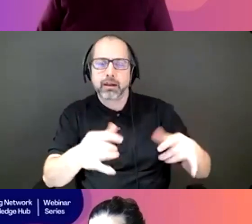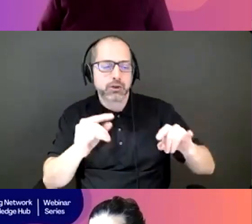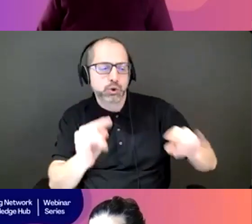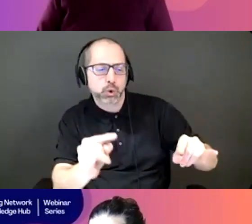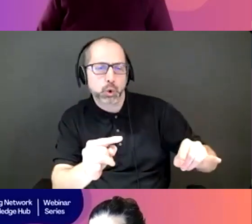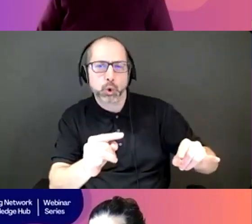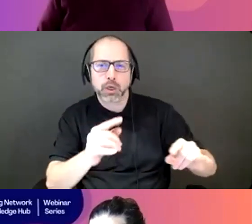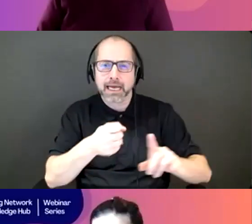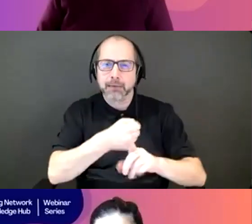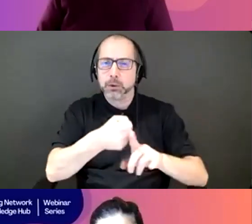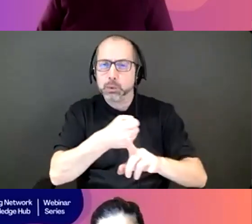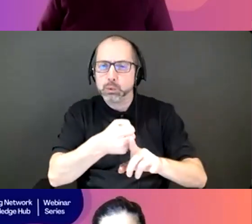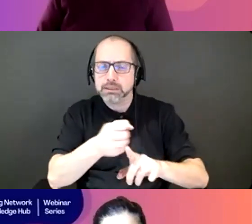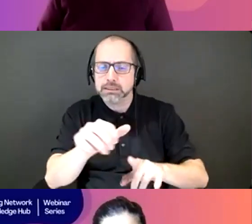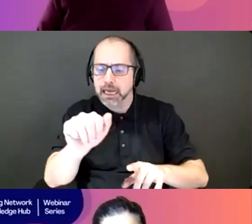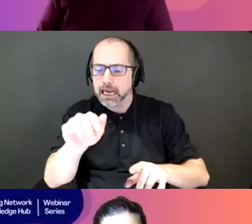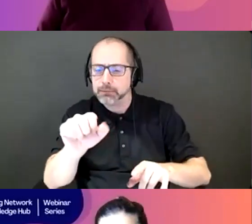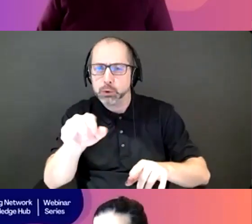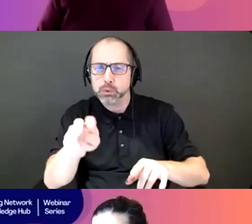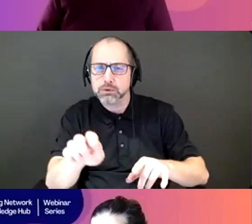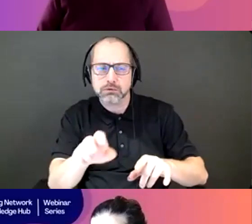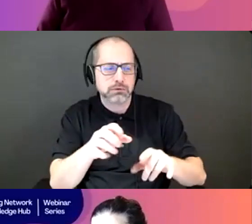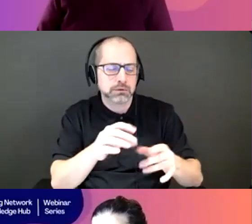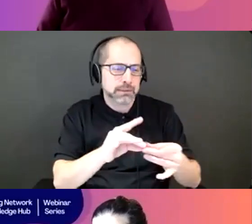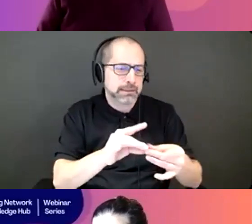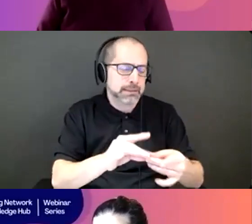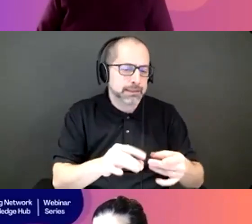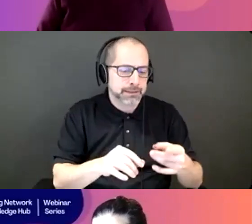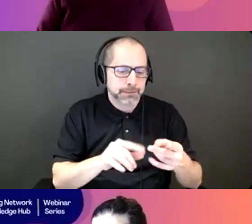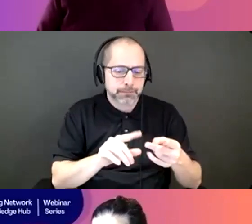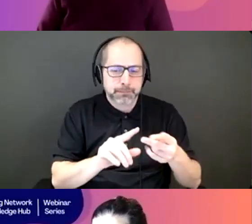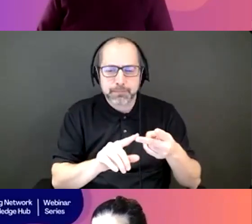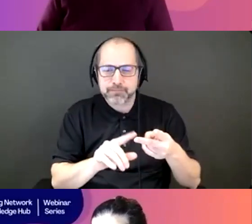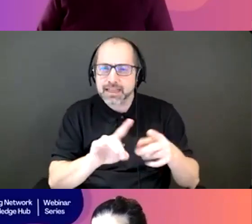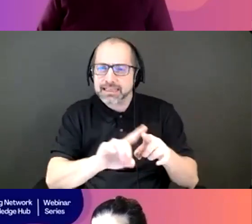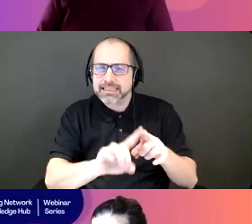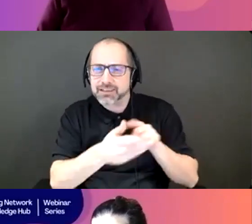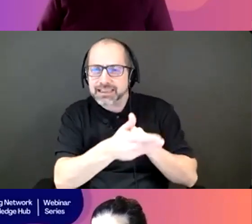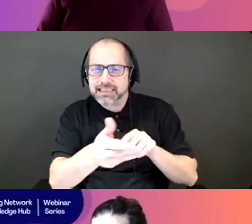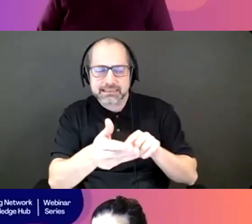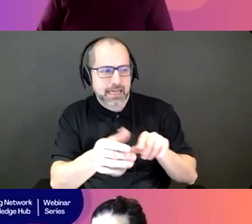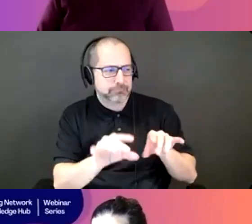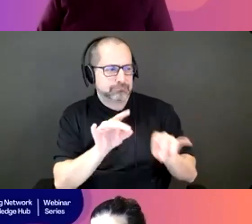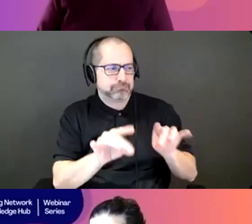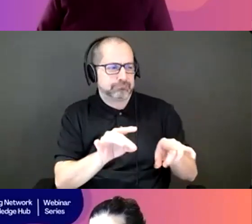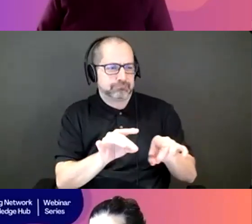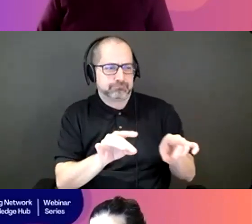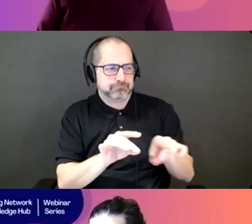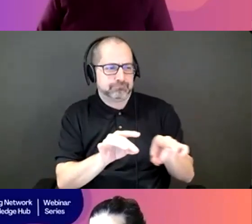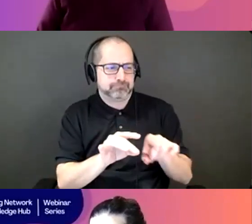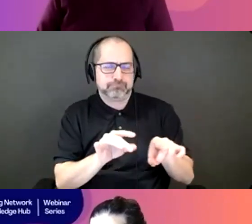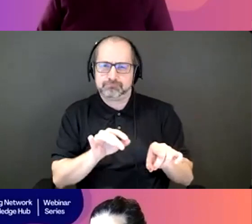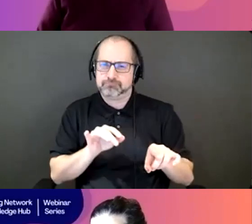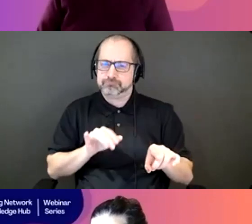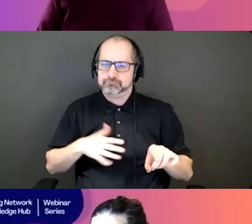parle de maltraitance donc avec les copains et je me suis rendu